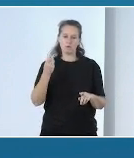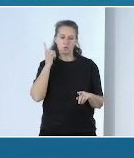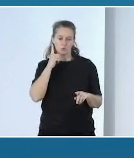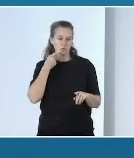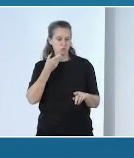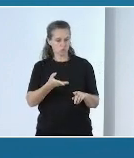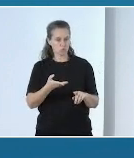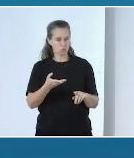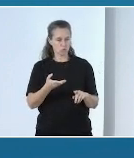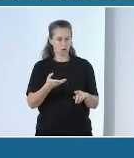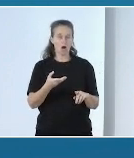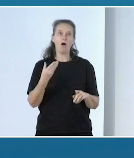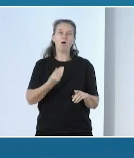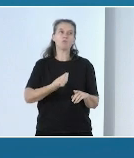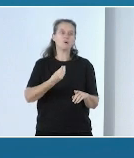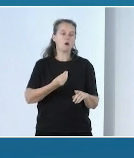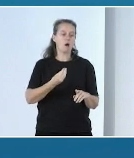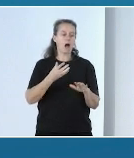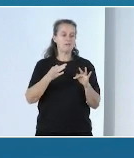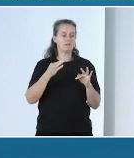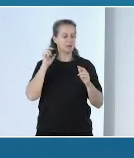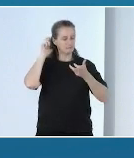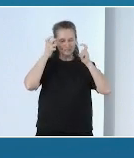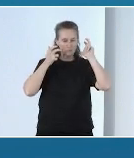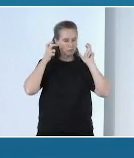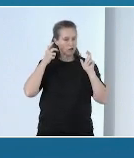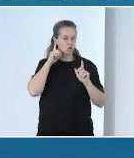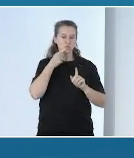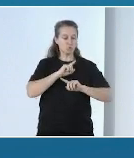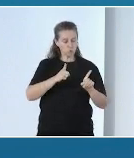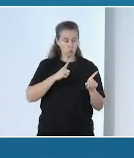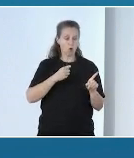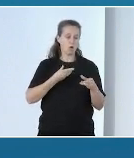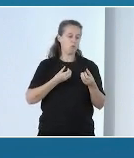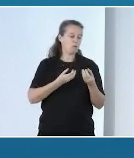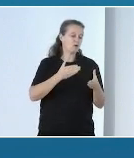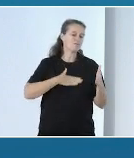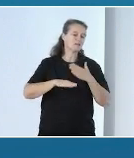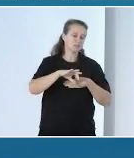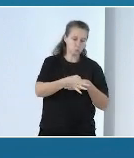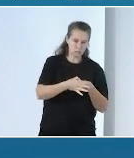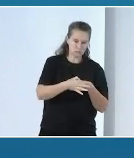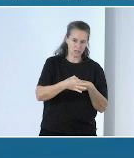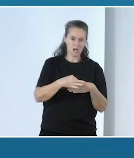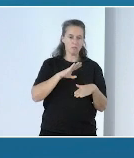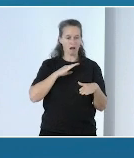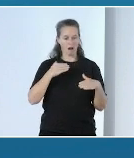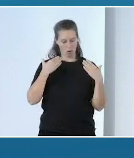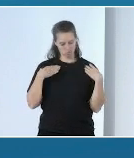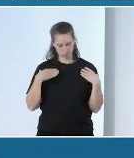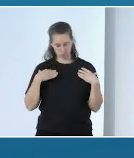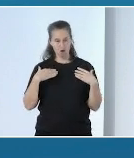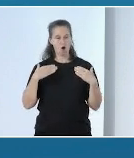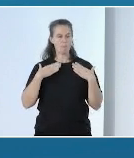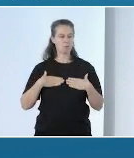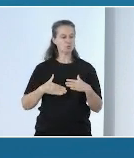sourd, chez l'enfant vestibulaire non sourd, ça va entraîner de la fatigue. Les troubles posturomoteurs entraînent de la fatigue